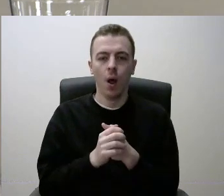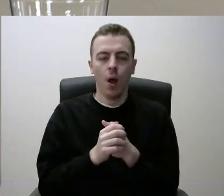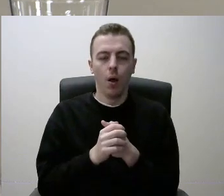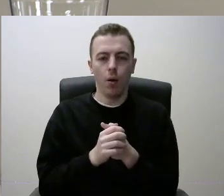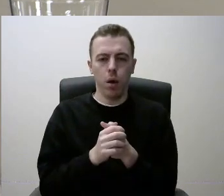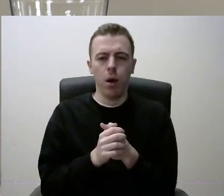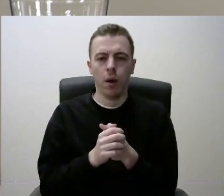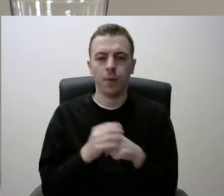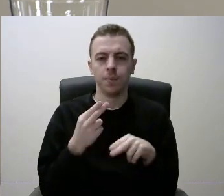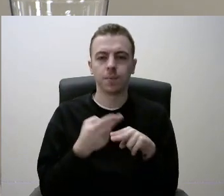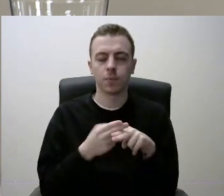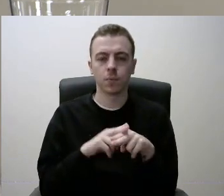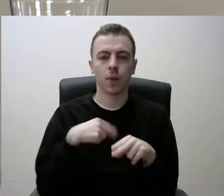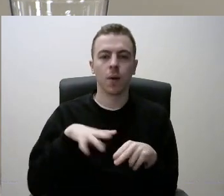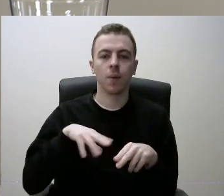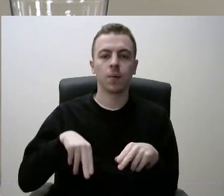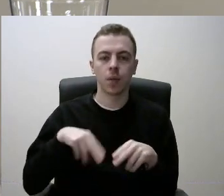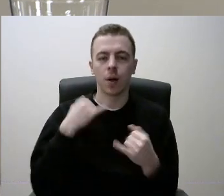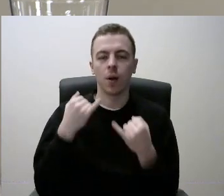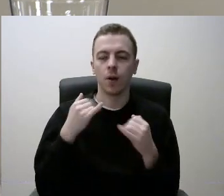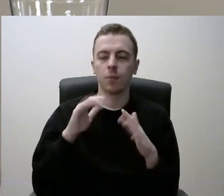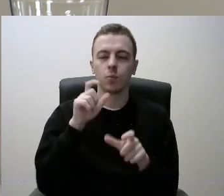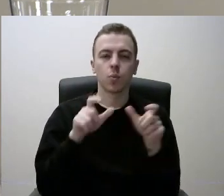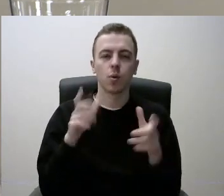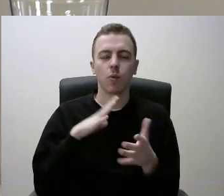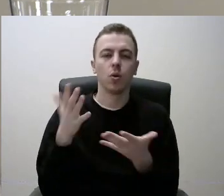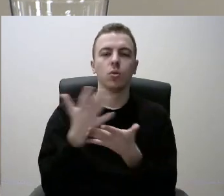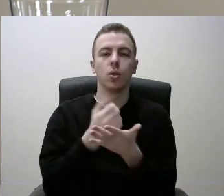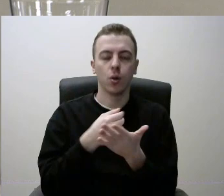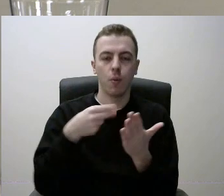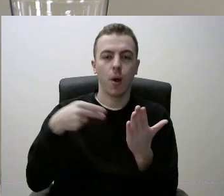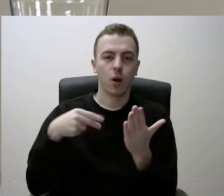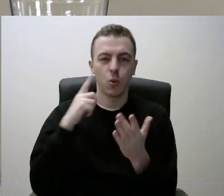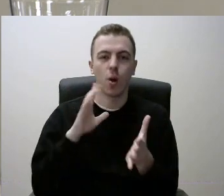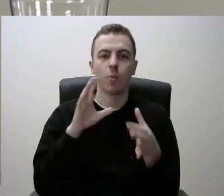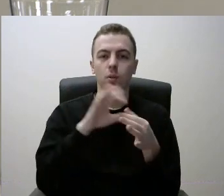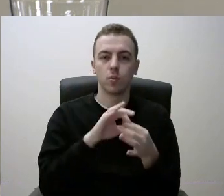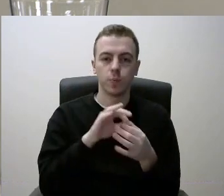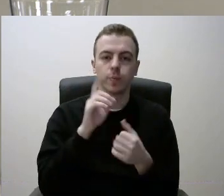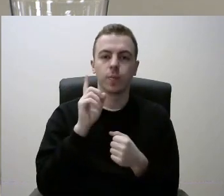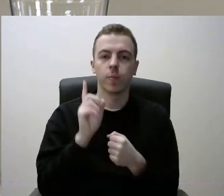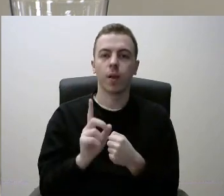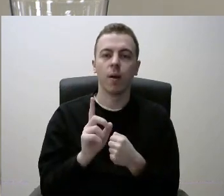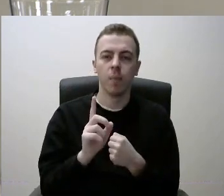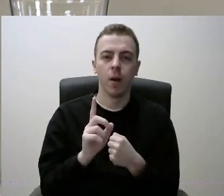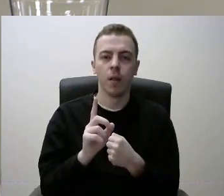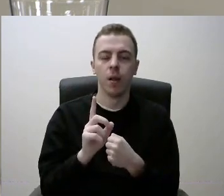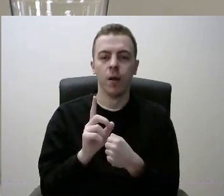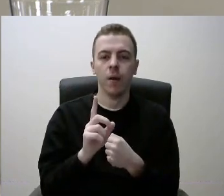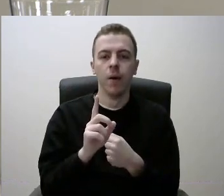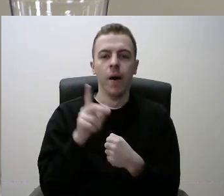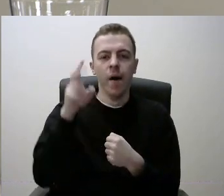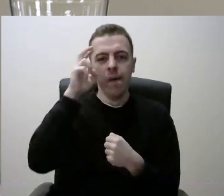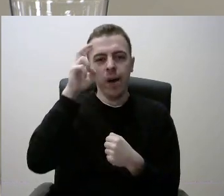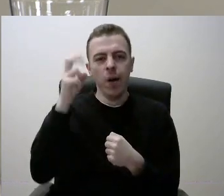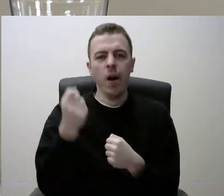dirbti, dirbant administracijos direktorium, kaip žmonės surinko parašus, norėjo prisijungti, bet iš vyriausybės